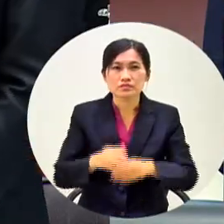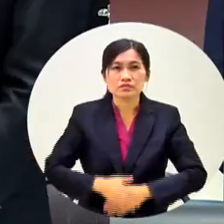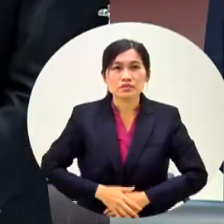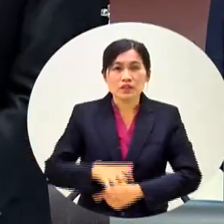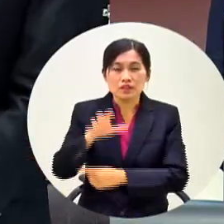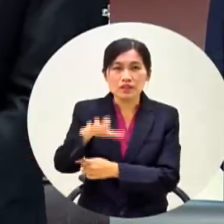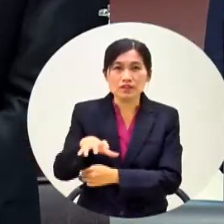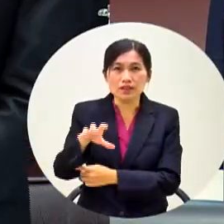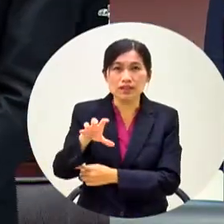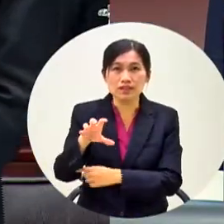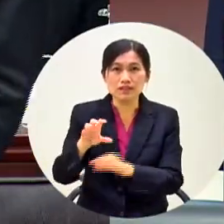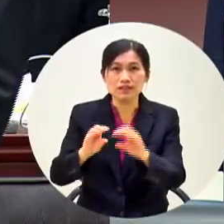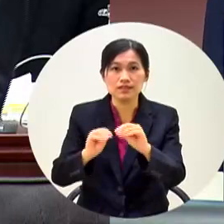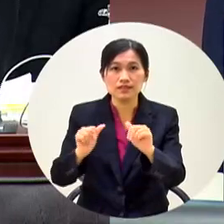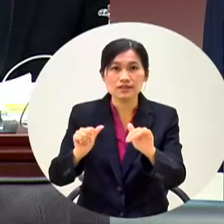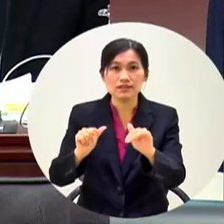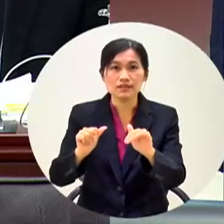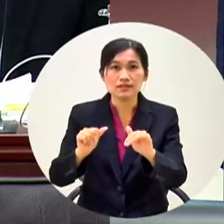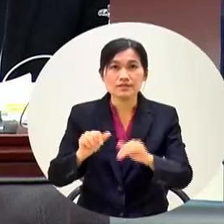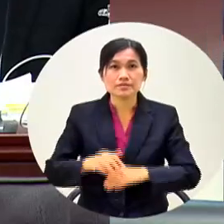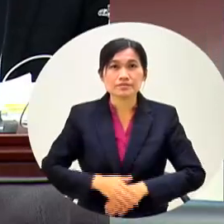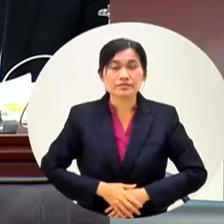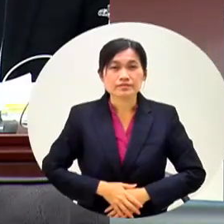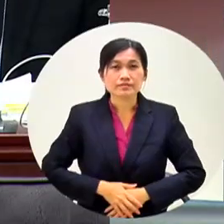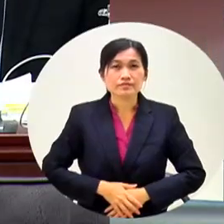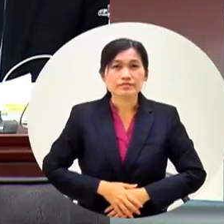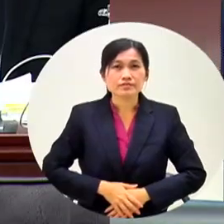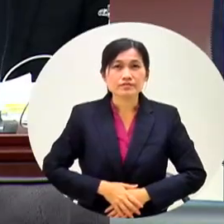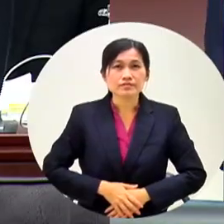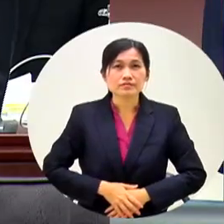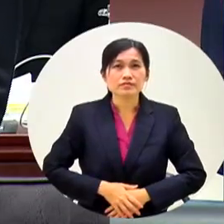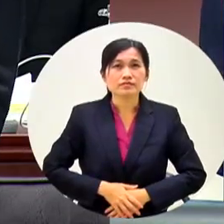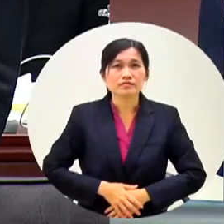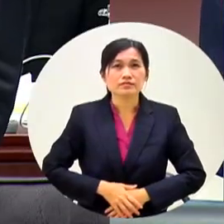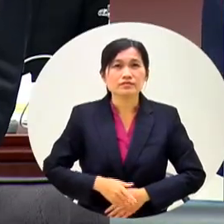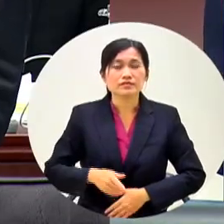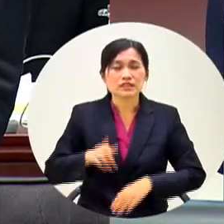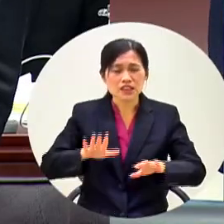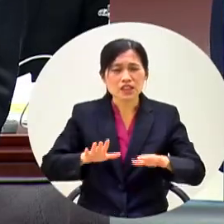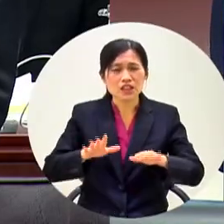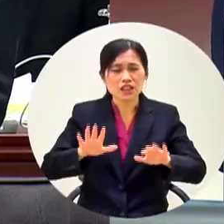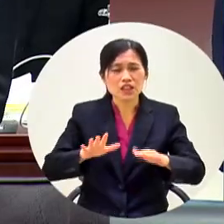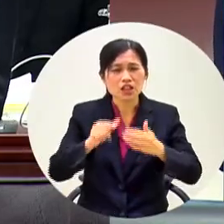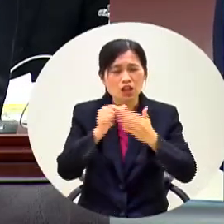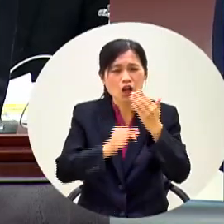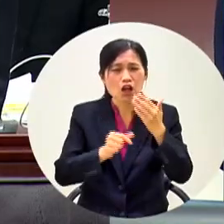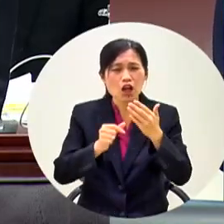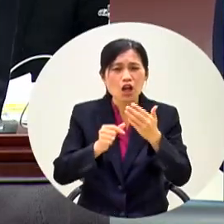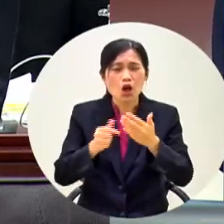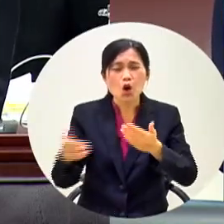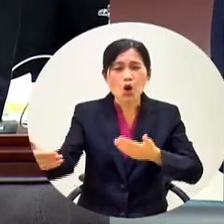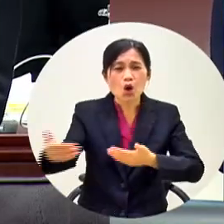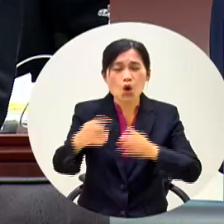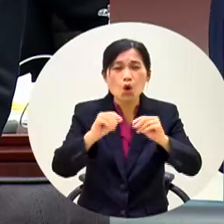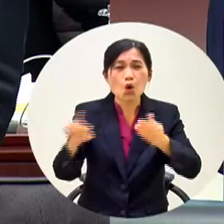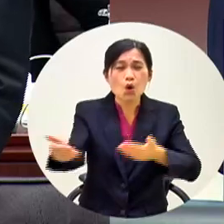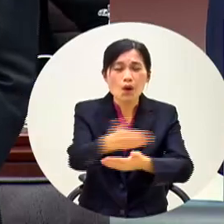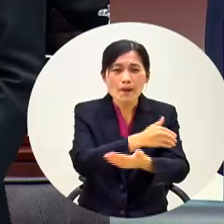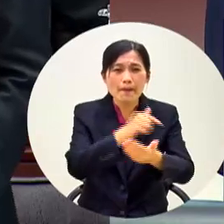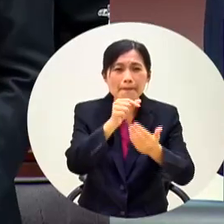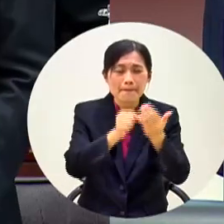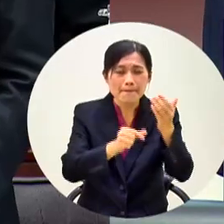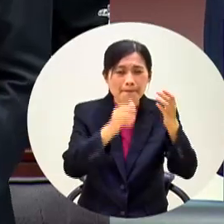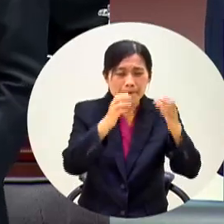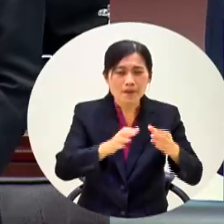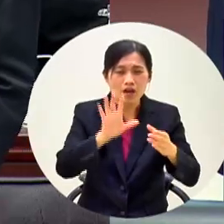跟旱地呢，哈，现在在高雄市政府就只有征收办法，但是市长可能不知道，在大林埔其实大